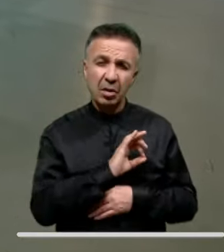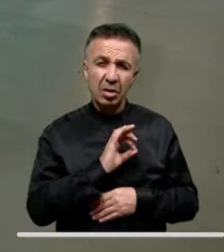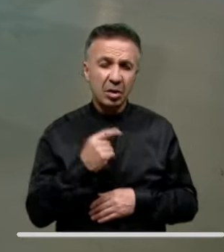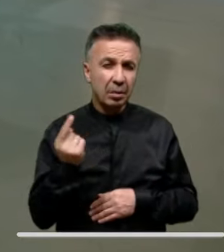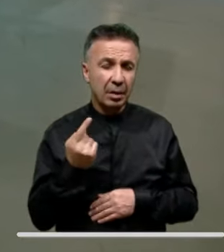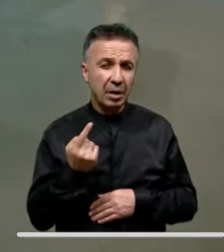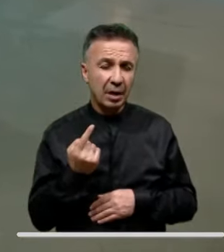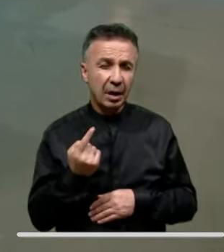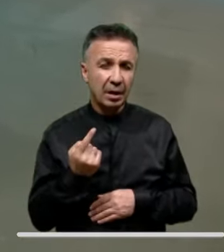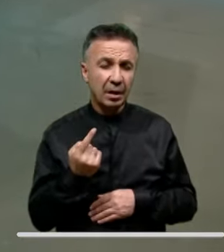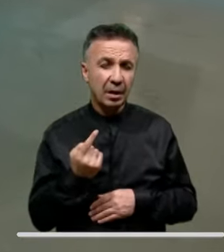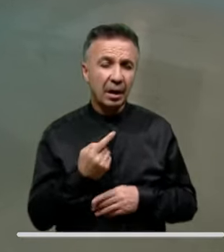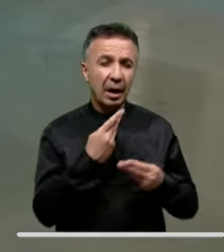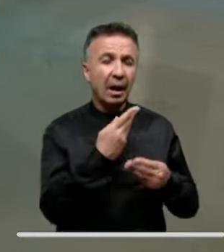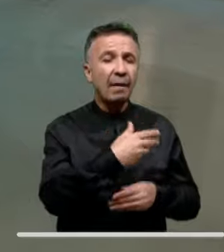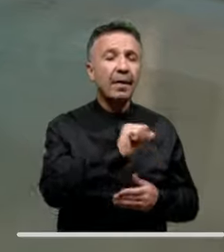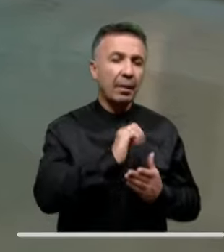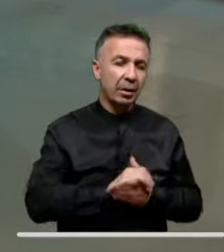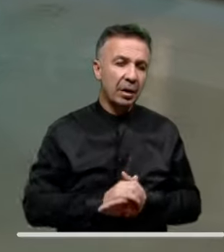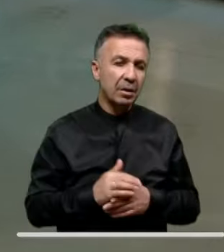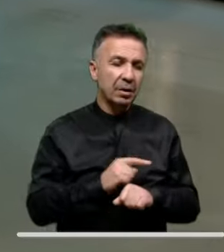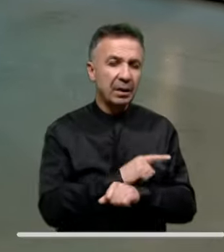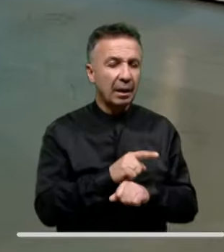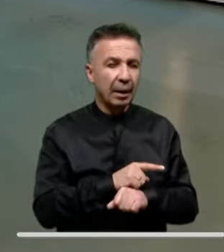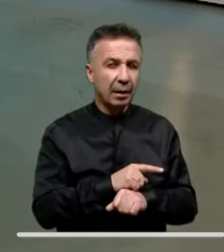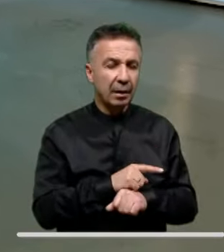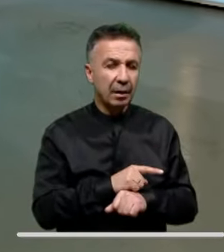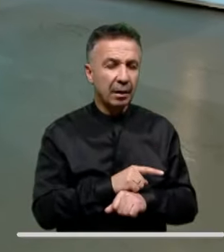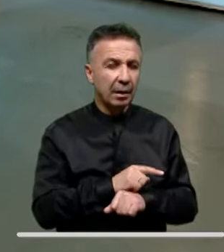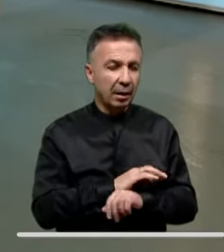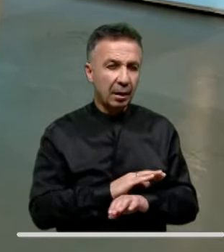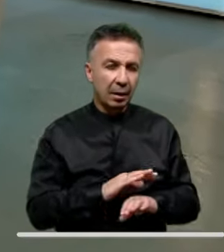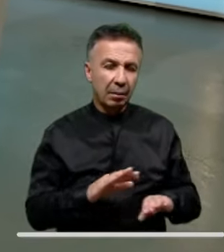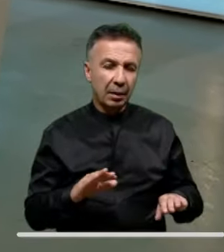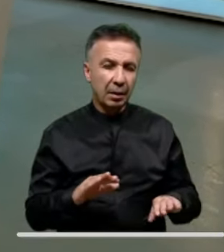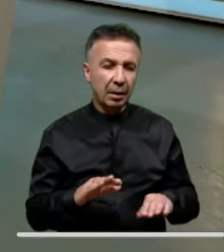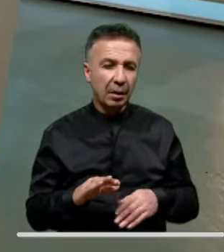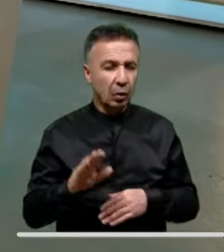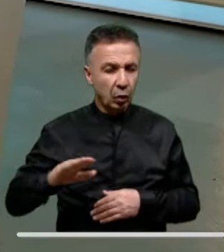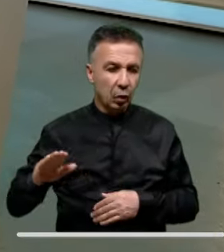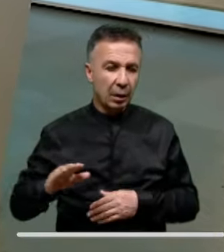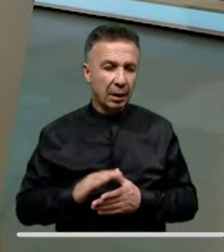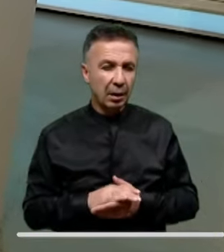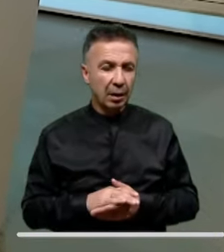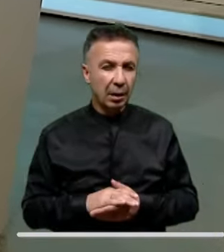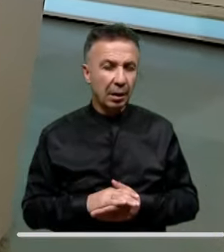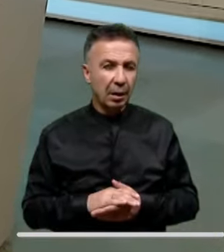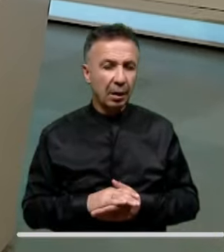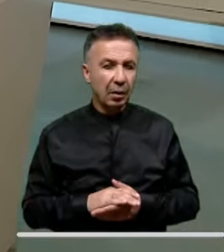gelmemiş oldu oradan şey olarak. Şimdi zaman geçti. Çocukları aklı başına geldi. Dedim ki oğlum